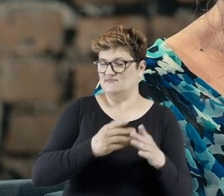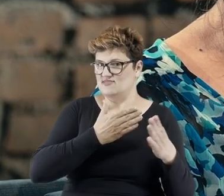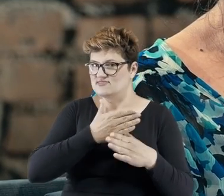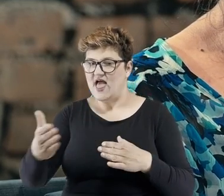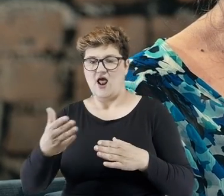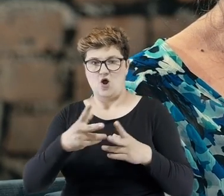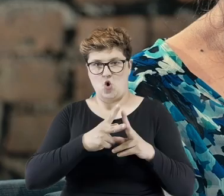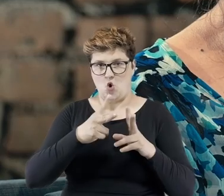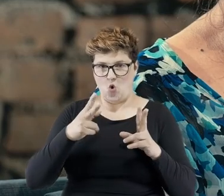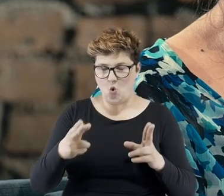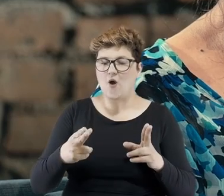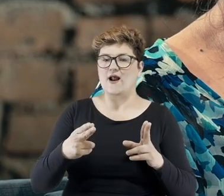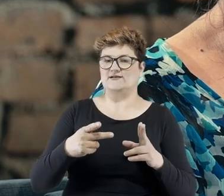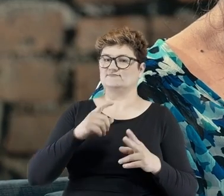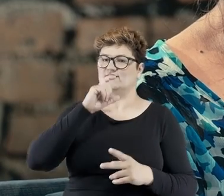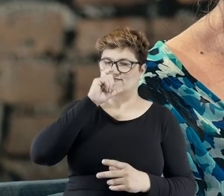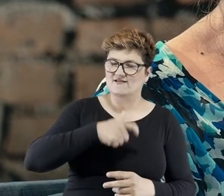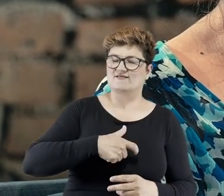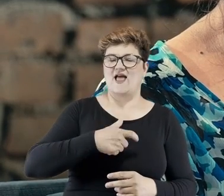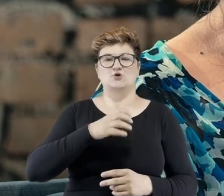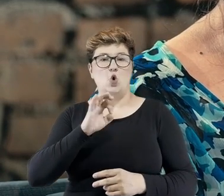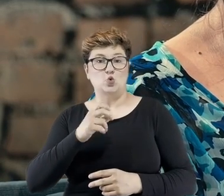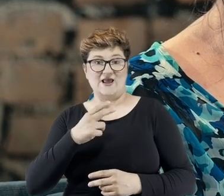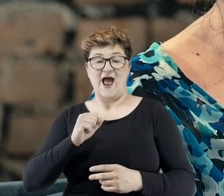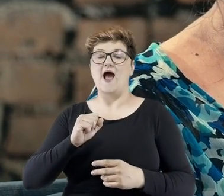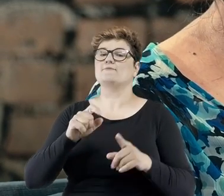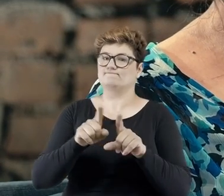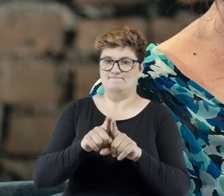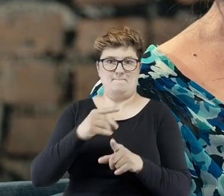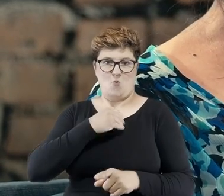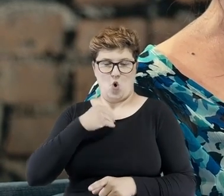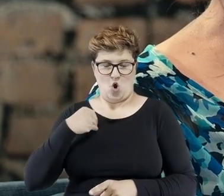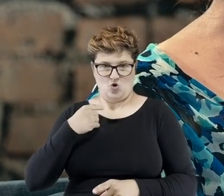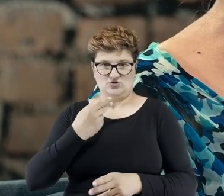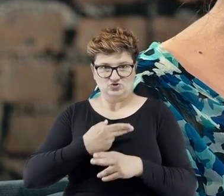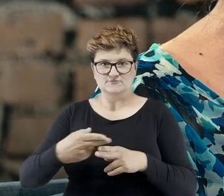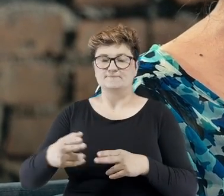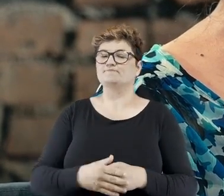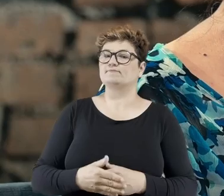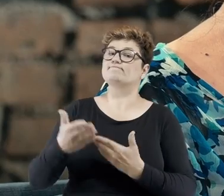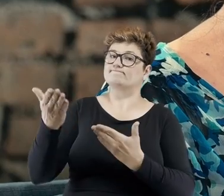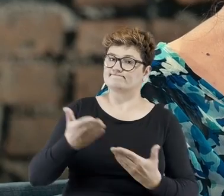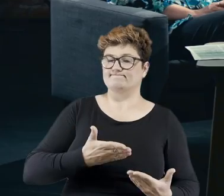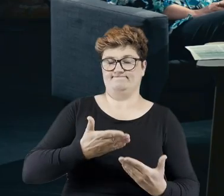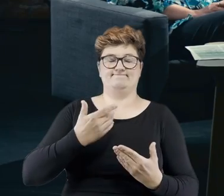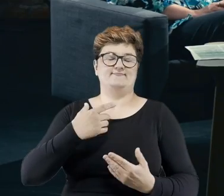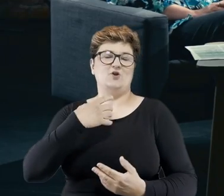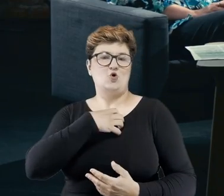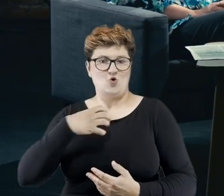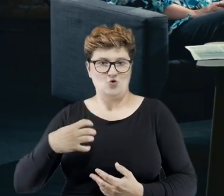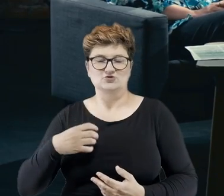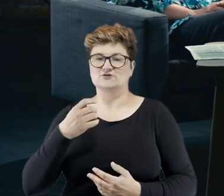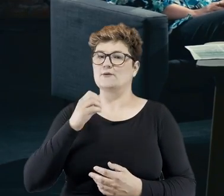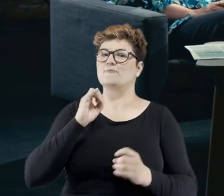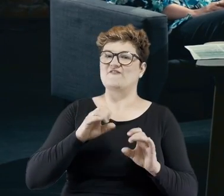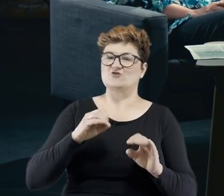w tym okresie, też pozostaniemy przy gdańskiej, oruńskiej Polonii. A moją i Państwa gościnią jest profesora Ewa Graczek, pracownica